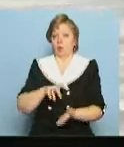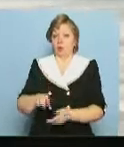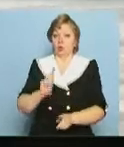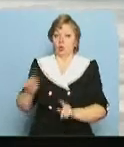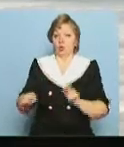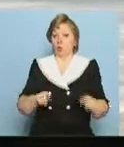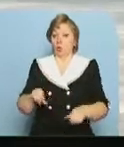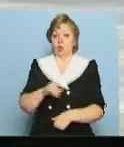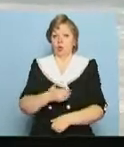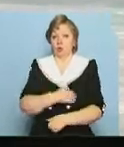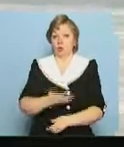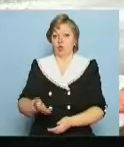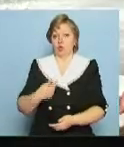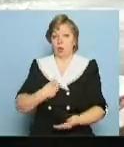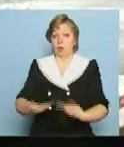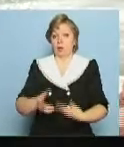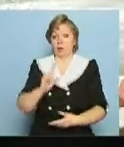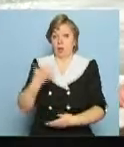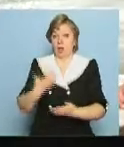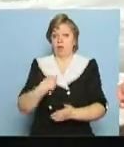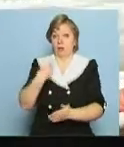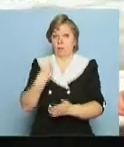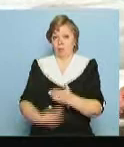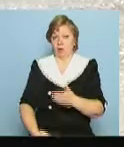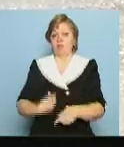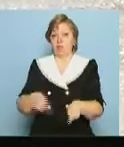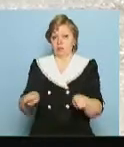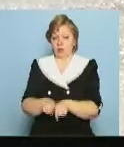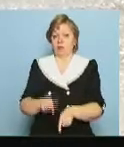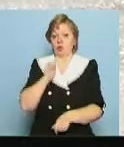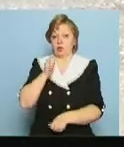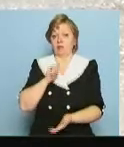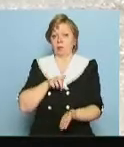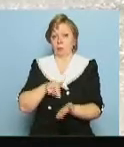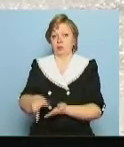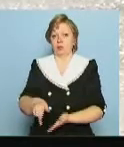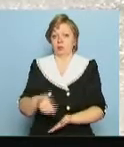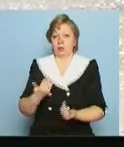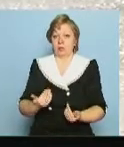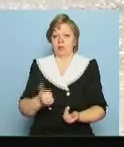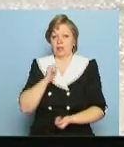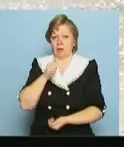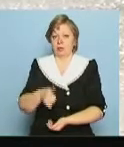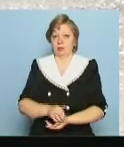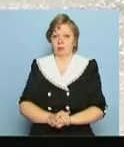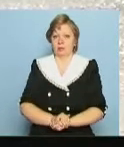Куда захочу, туда и пойду. Если даже провалюсь, я все равно завтра пойду туда. Анна Ковырзина, Юрий Дроздов, телеканал «Моя